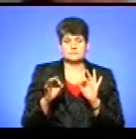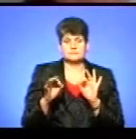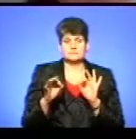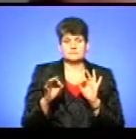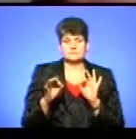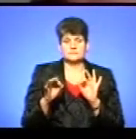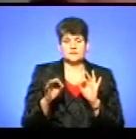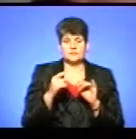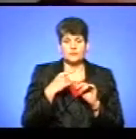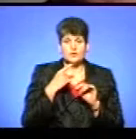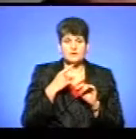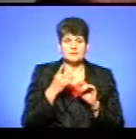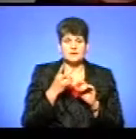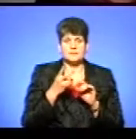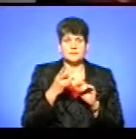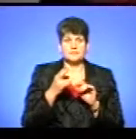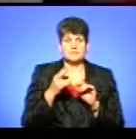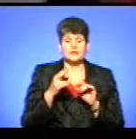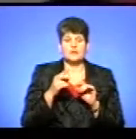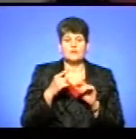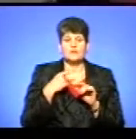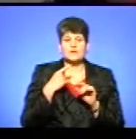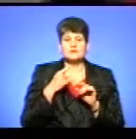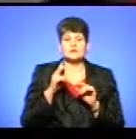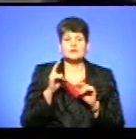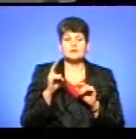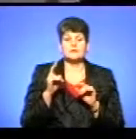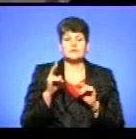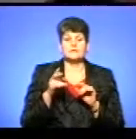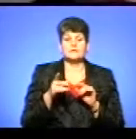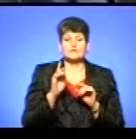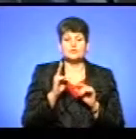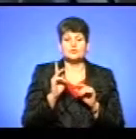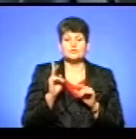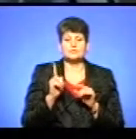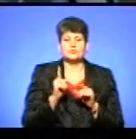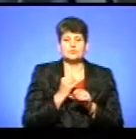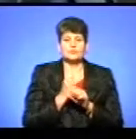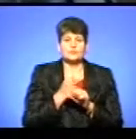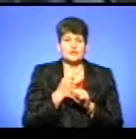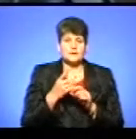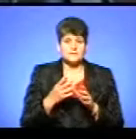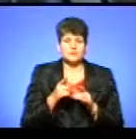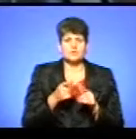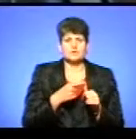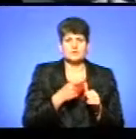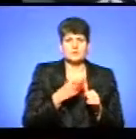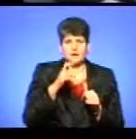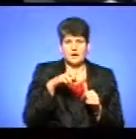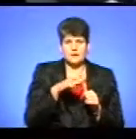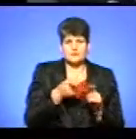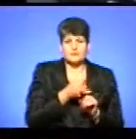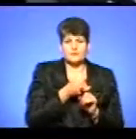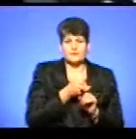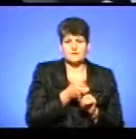Номер? 33. Данія, Ганс, Крістіан. Андерсон. Браво! Тут команди називають країни, з якою